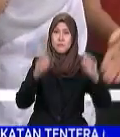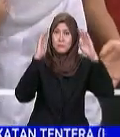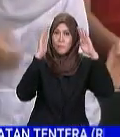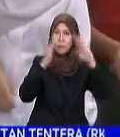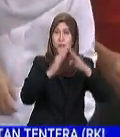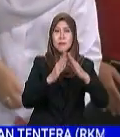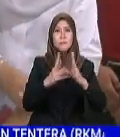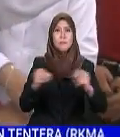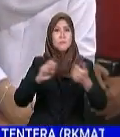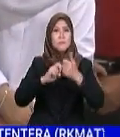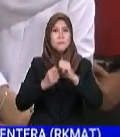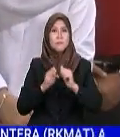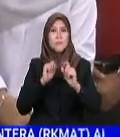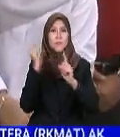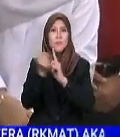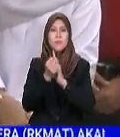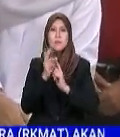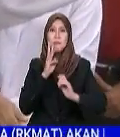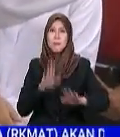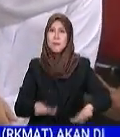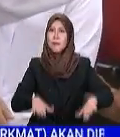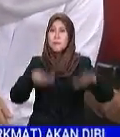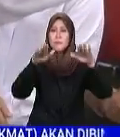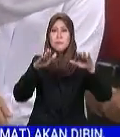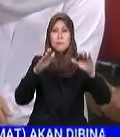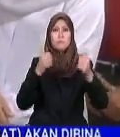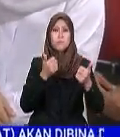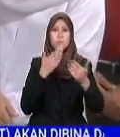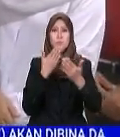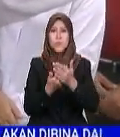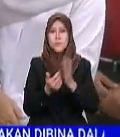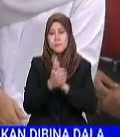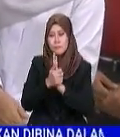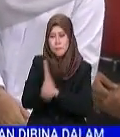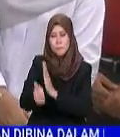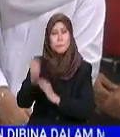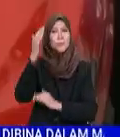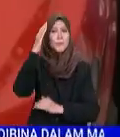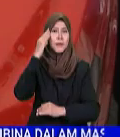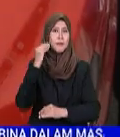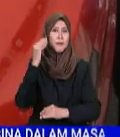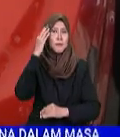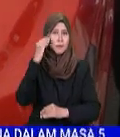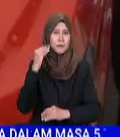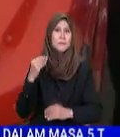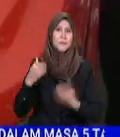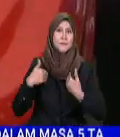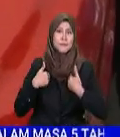dalam menangani situasi banjir di tahap yang baik melalui kemahiran dan pengalaman yang dimiliki.